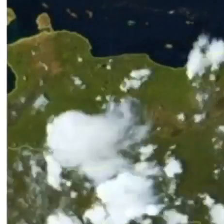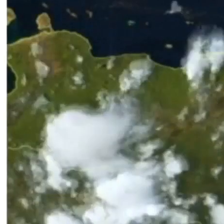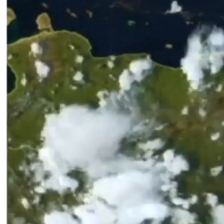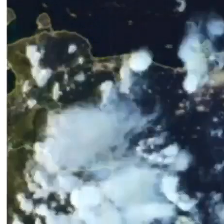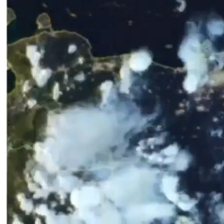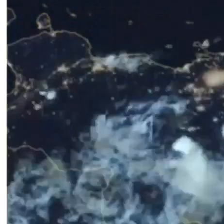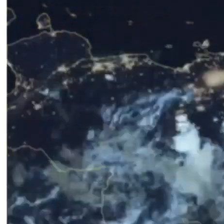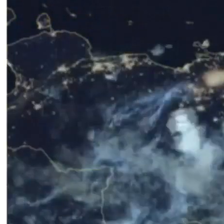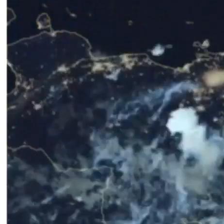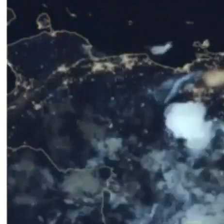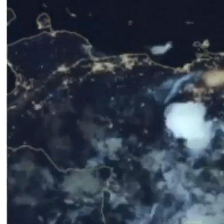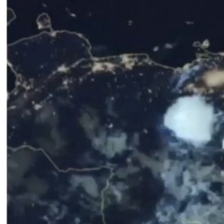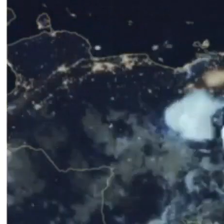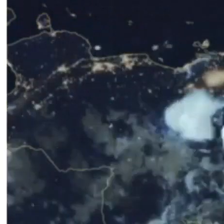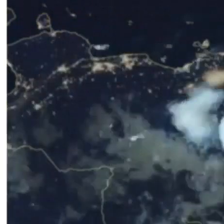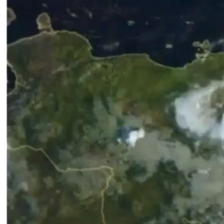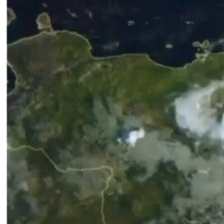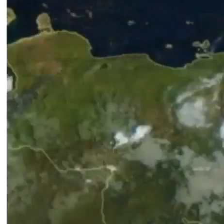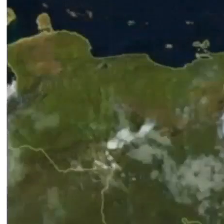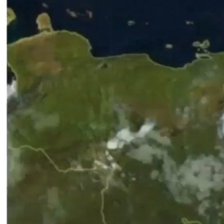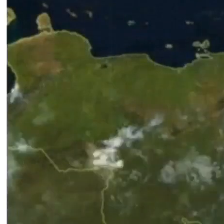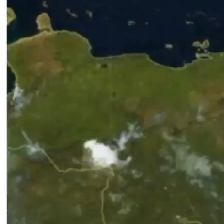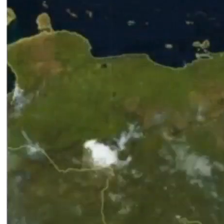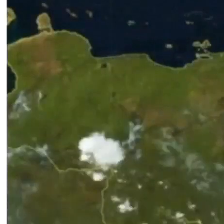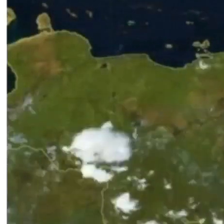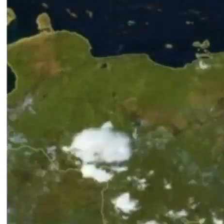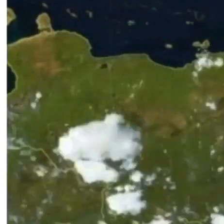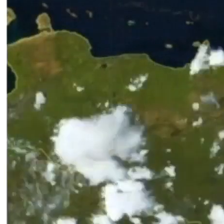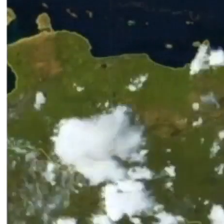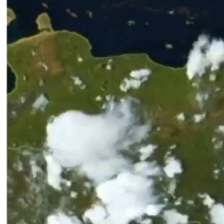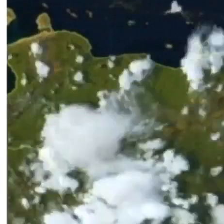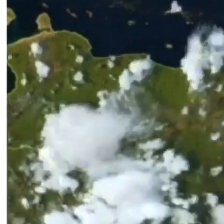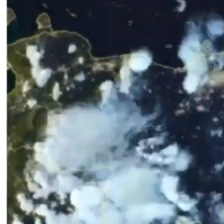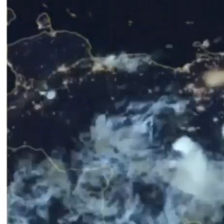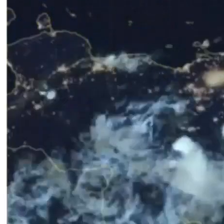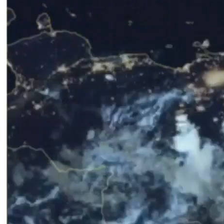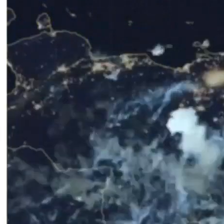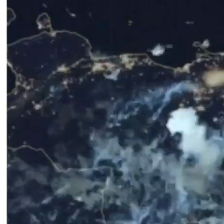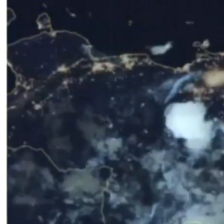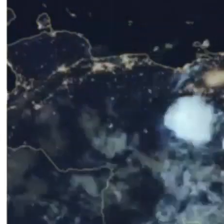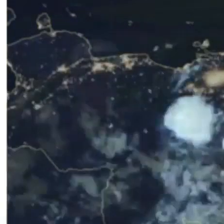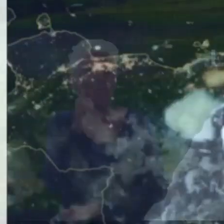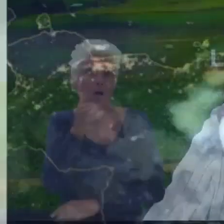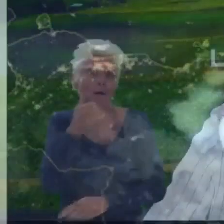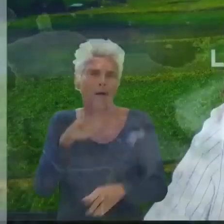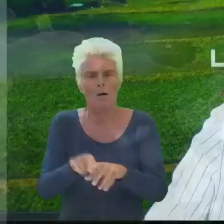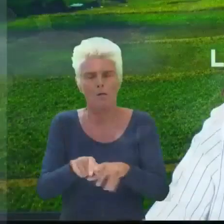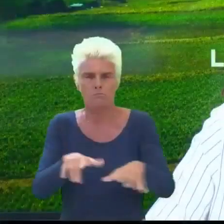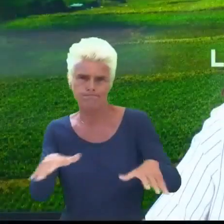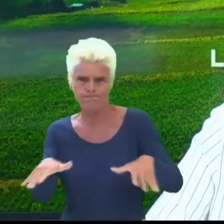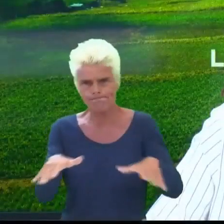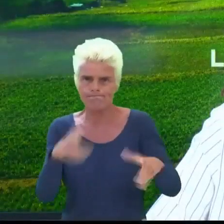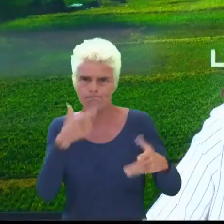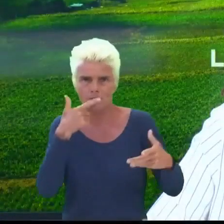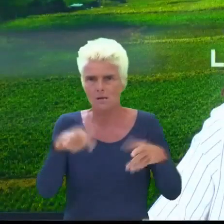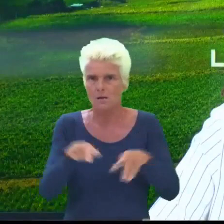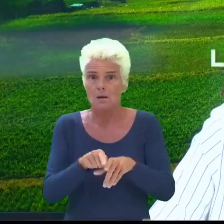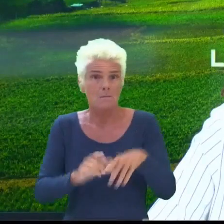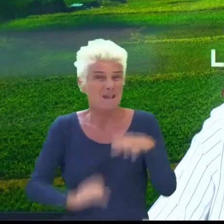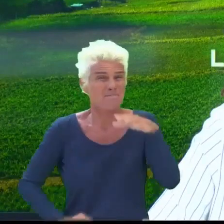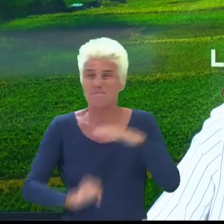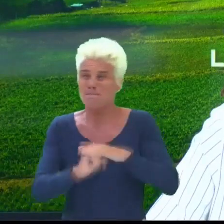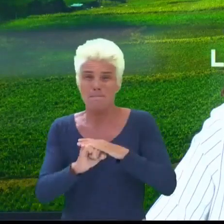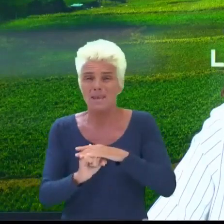commencer à avoir quelques pluies déjà vendredi en journée avec un temps instable mais le pic de